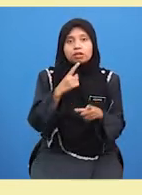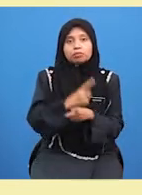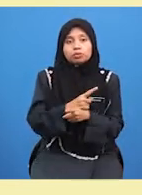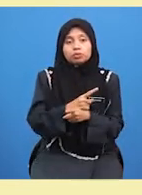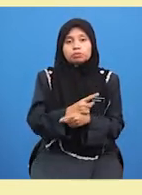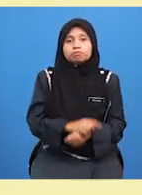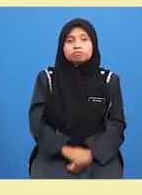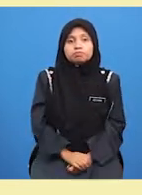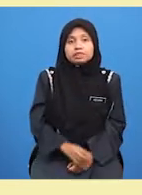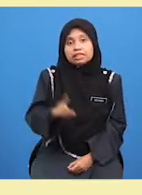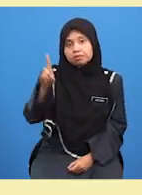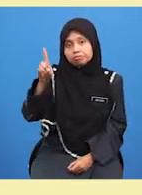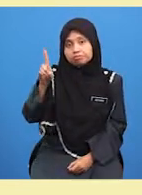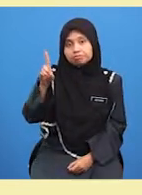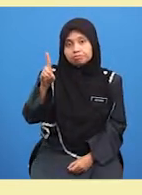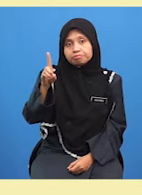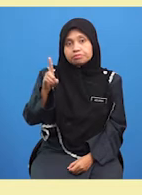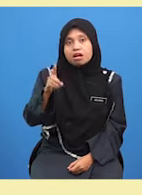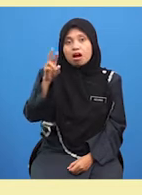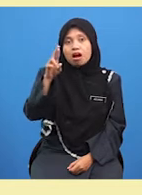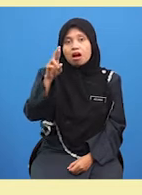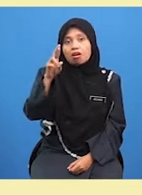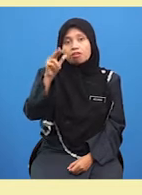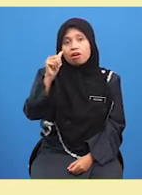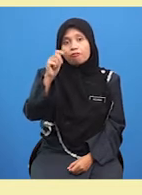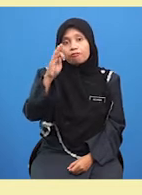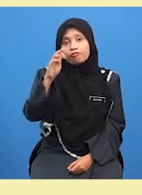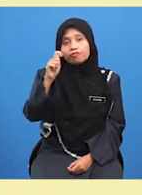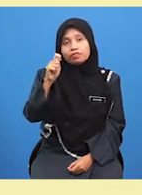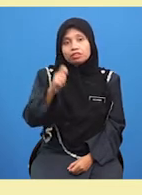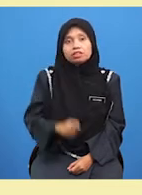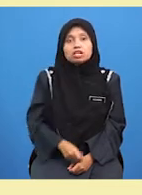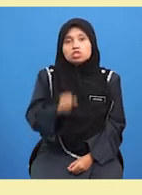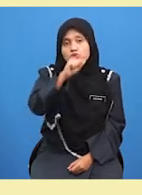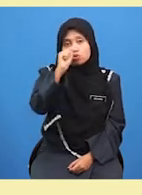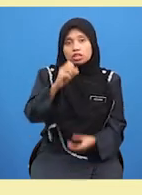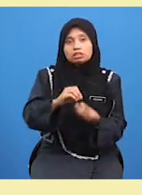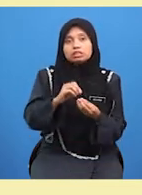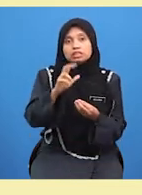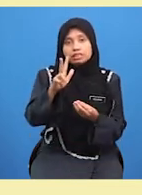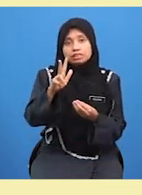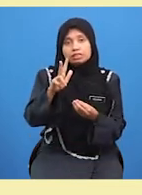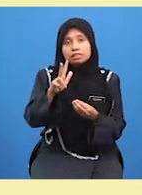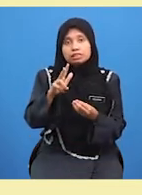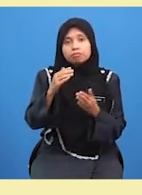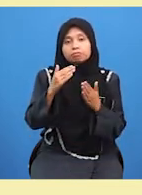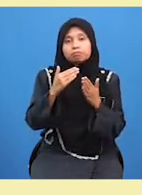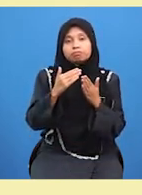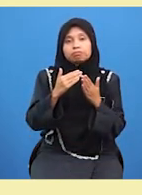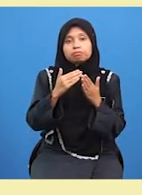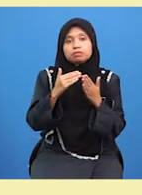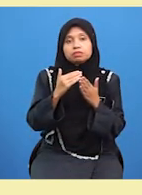ialah D, sistem RAF. Soalan ketiga, berikut